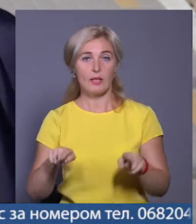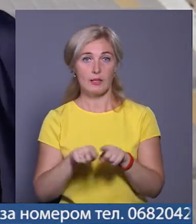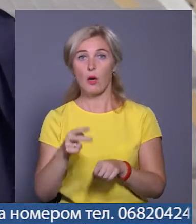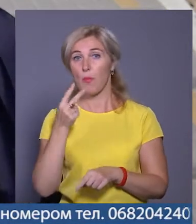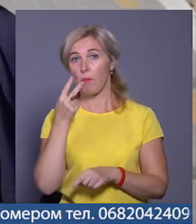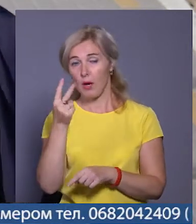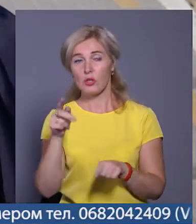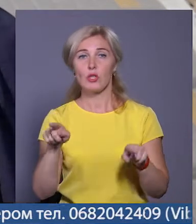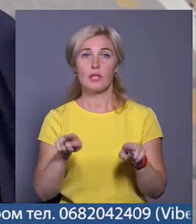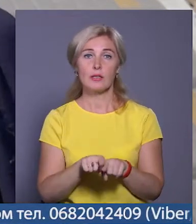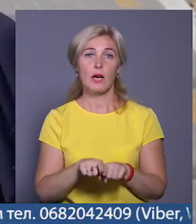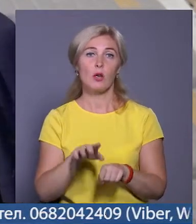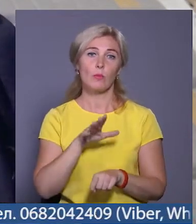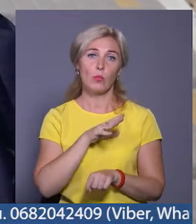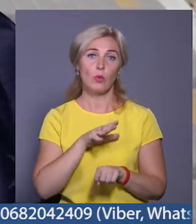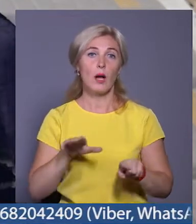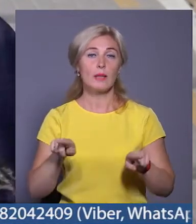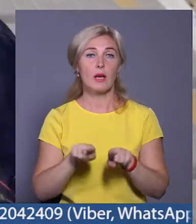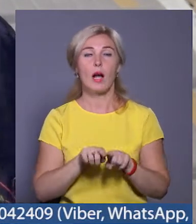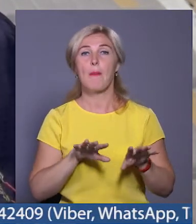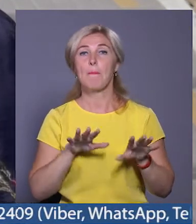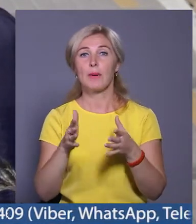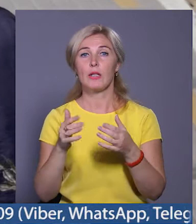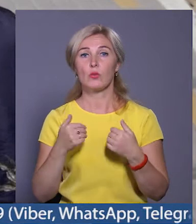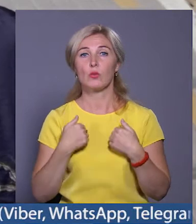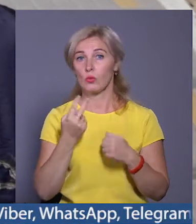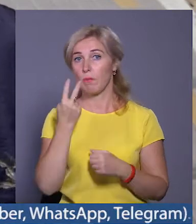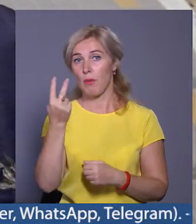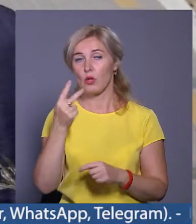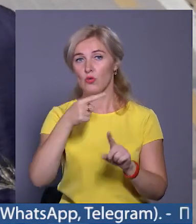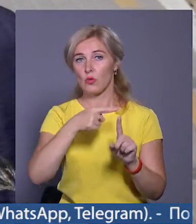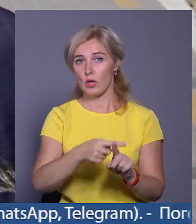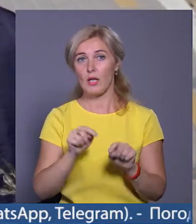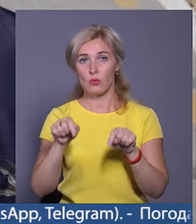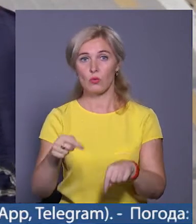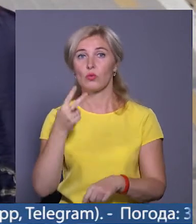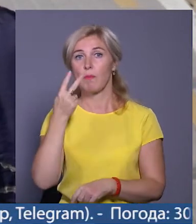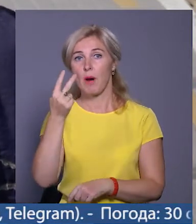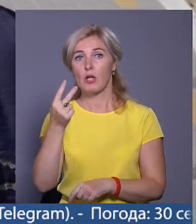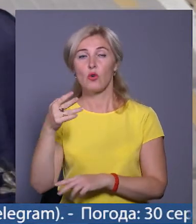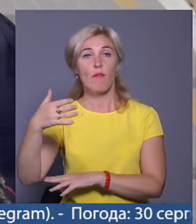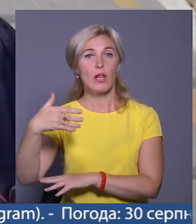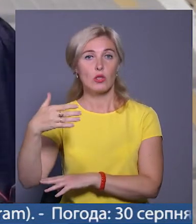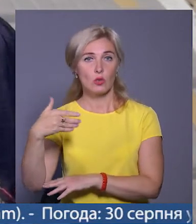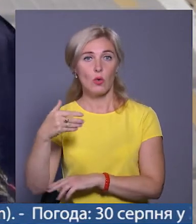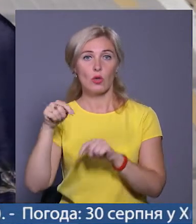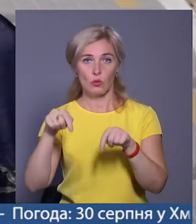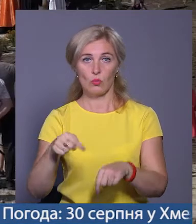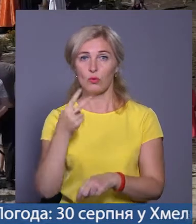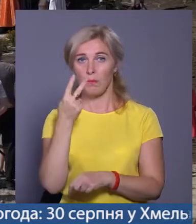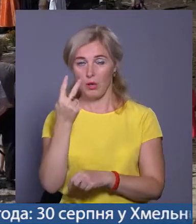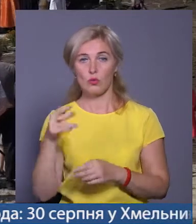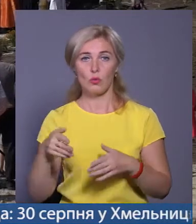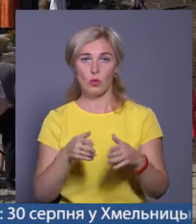було якось така мить. Отут бачу хрест, отут бачу флаштоки, тут бачу